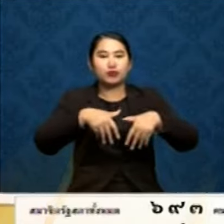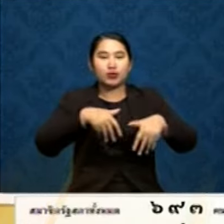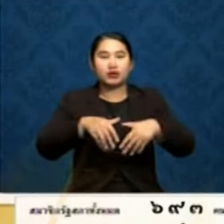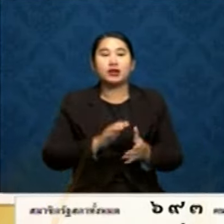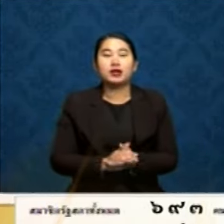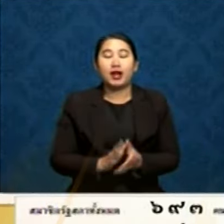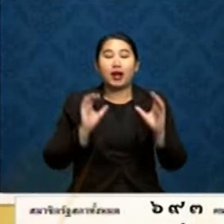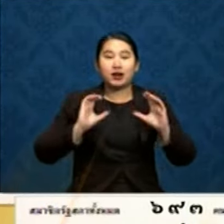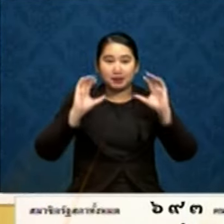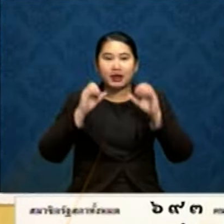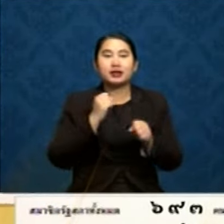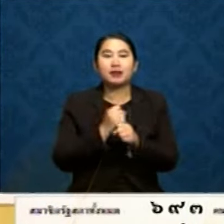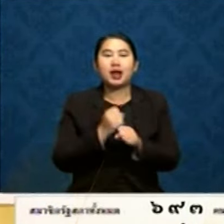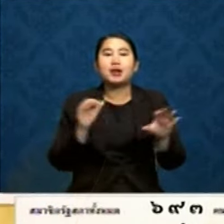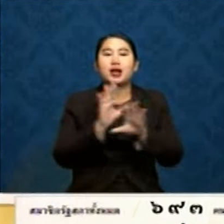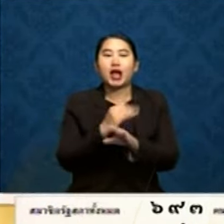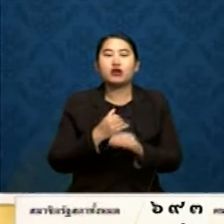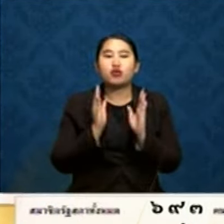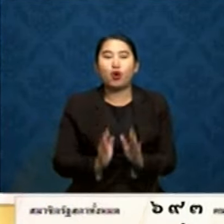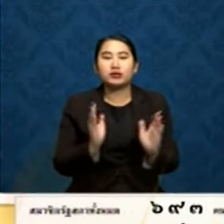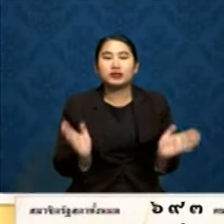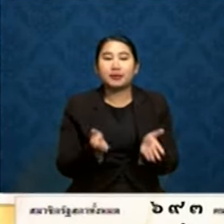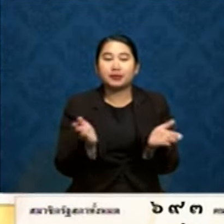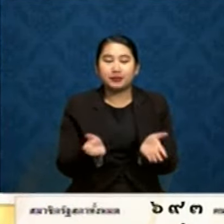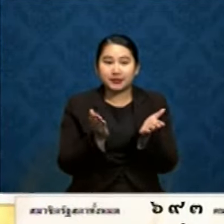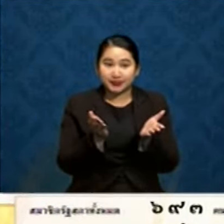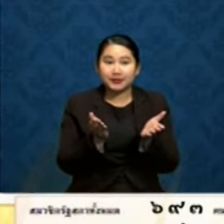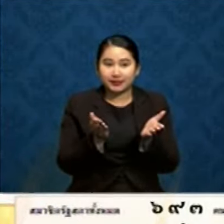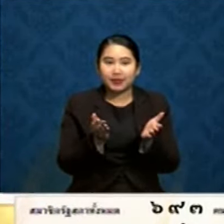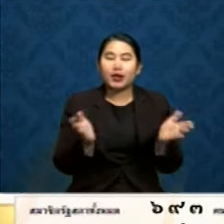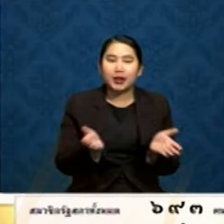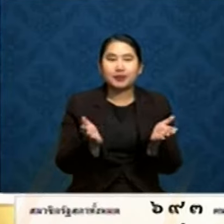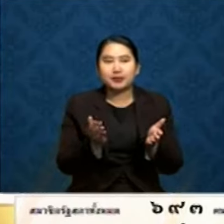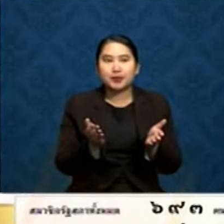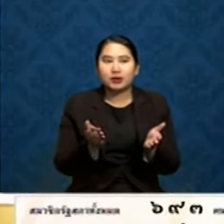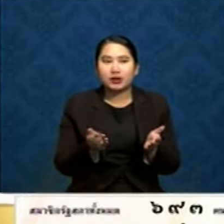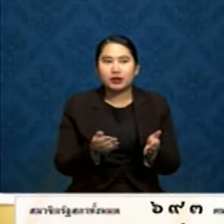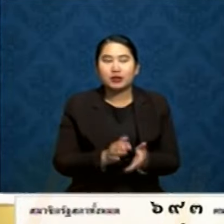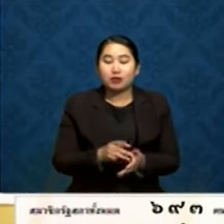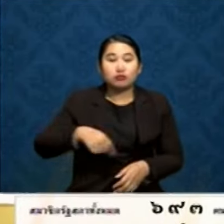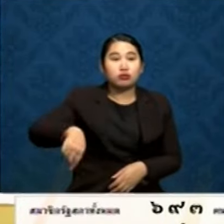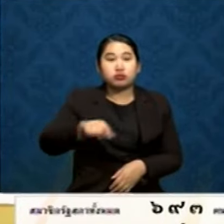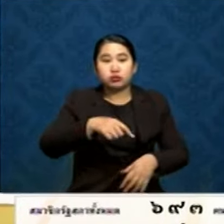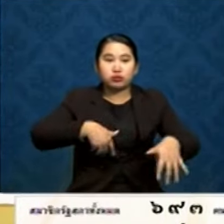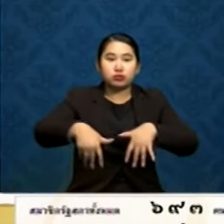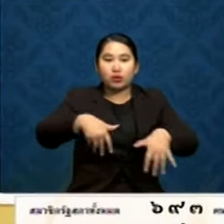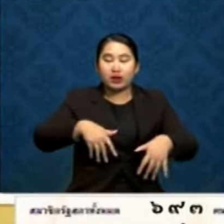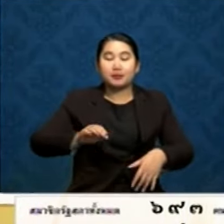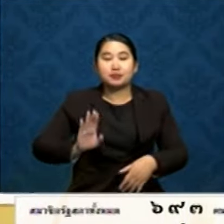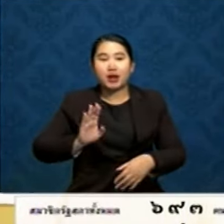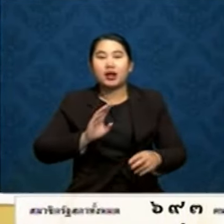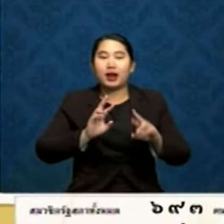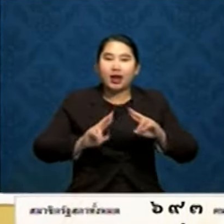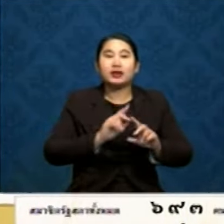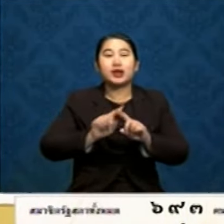อ่ะคือเวลาจ่ายเงินจ่ายผ่านบัตรนะคะไม่ได้จ่ายผ่านบัตแต่จะจ่ายผ่านบัญชีกลุ่มนี้มีประมาณล้านคนที่ยังไม่ได้ผูกบัญชีเข้ากับ